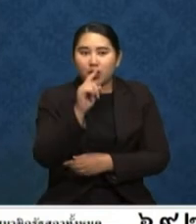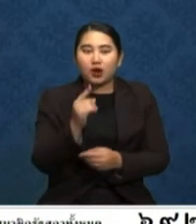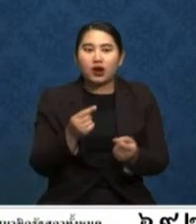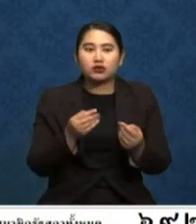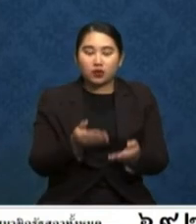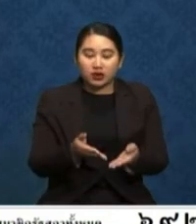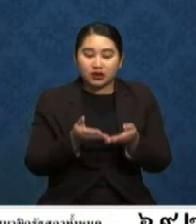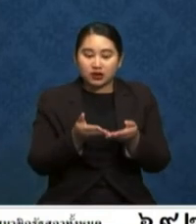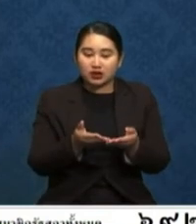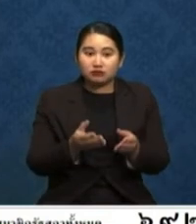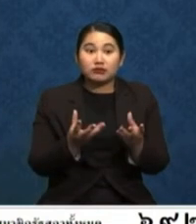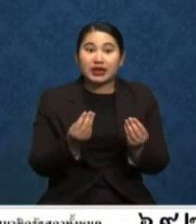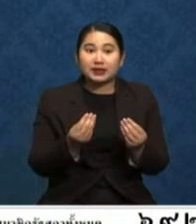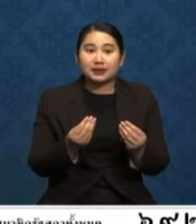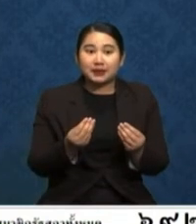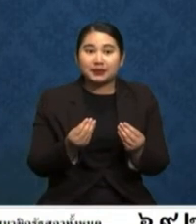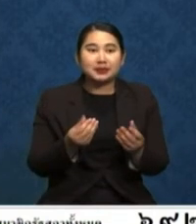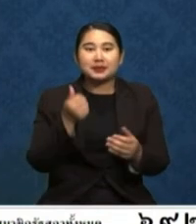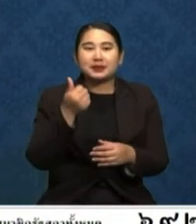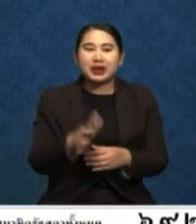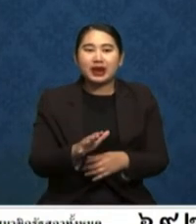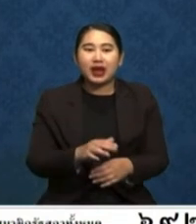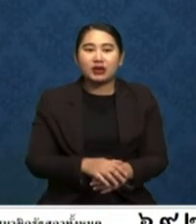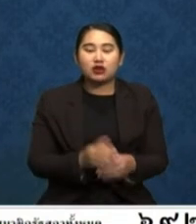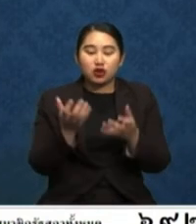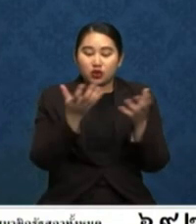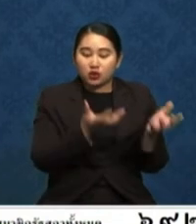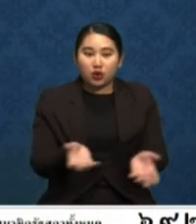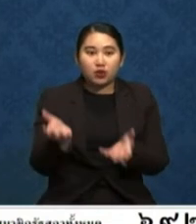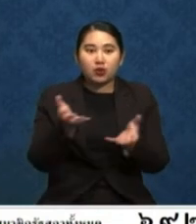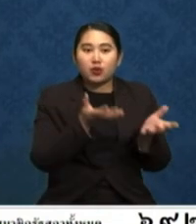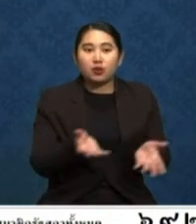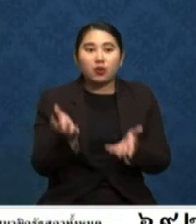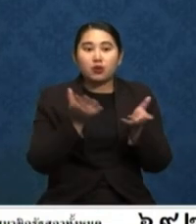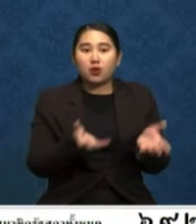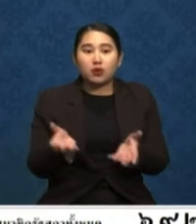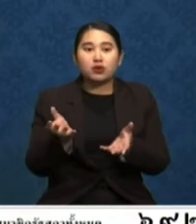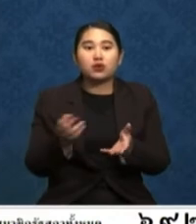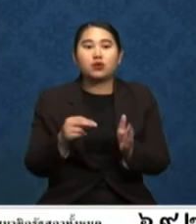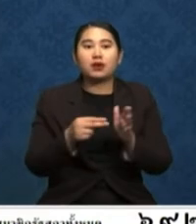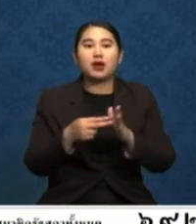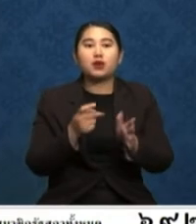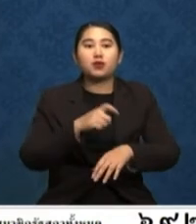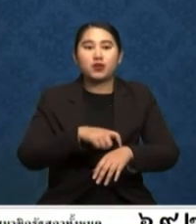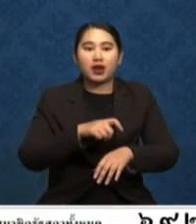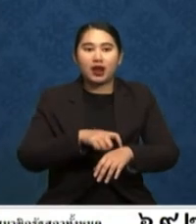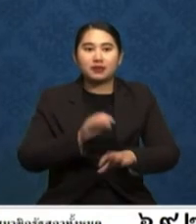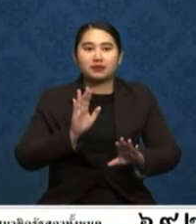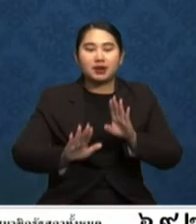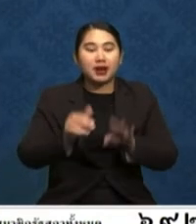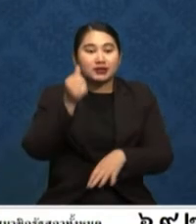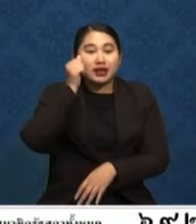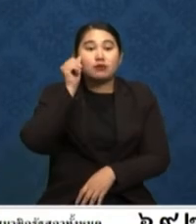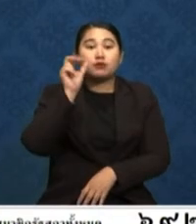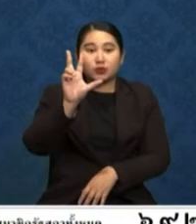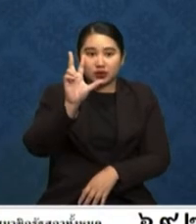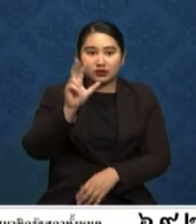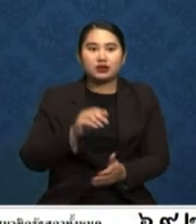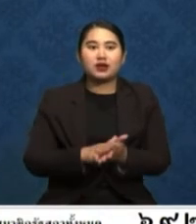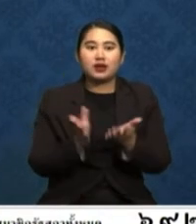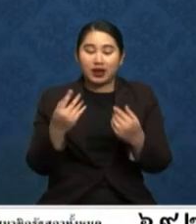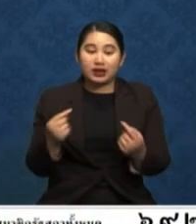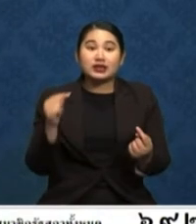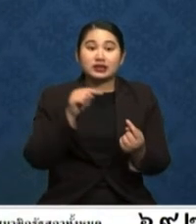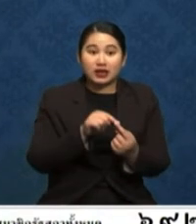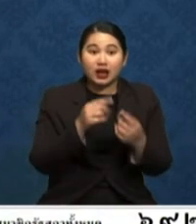บกไม่ได้ค่ะแล้วเราก็ต้องยกของขึ้นลงขึ้นลงแบบนี้อย่างน้อยๆใช้เวลาเป็นเวลา 3วันและถ้ามาถึง